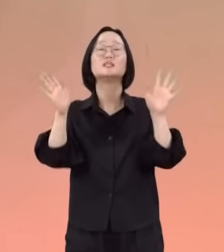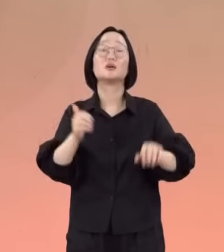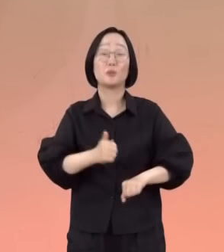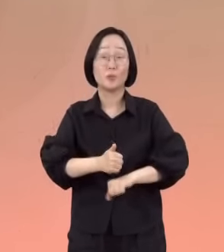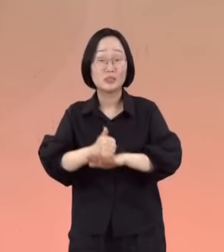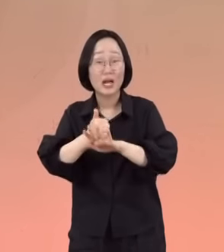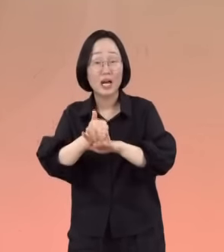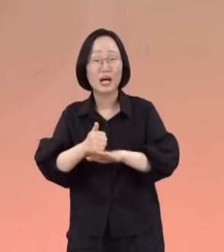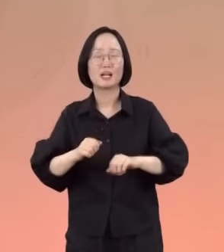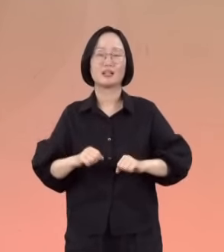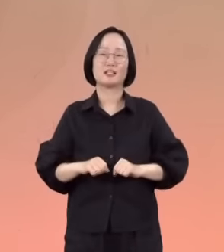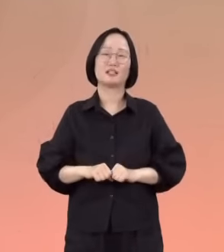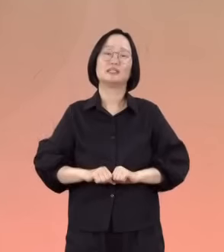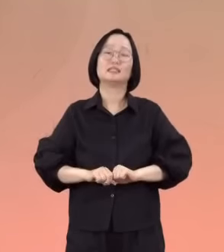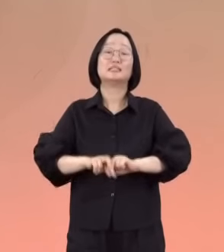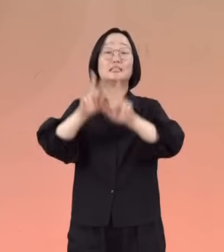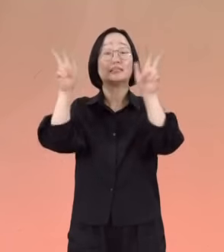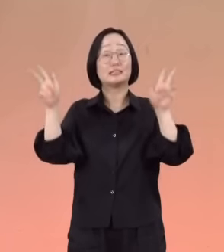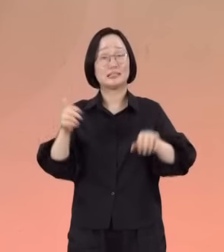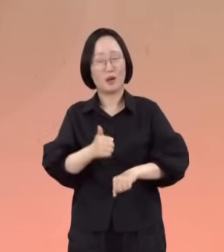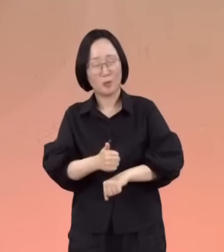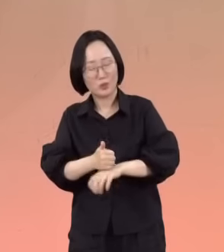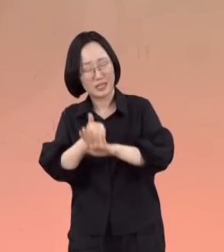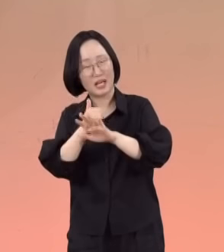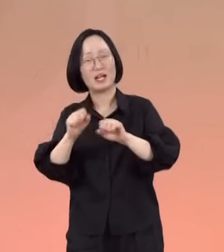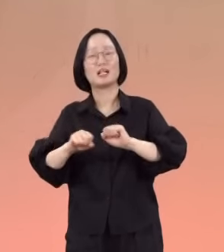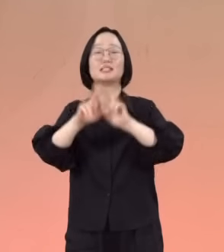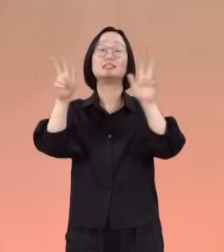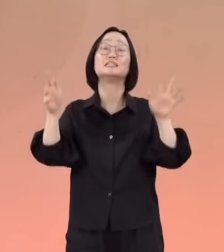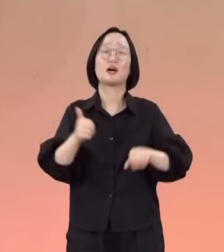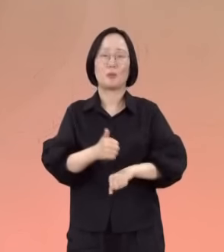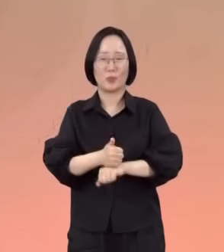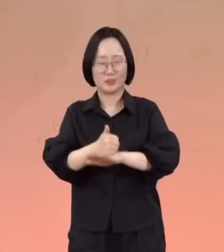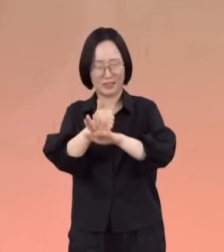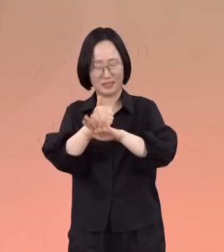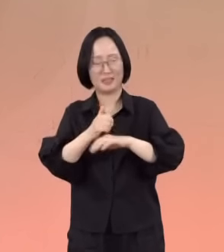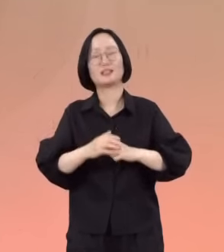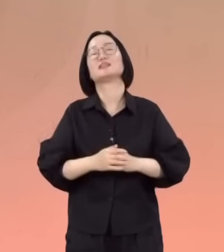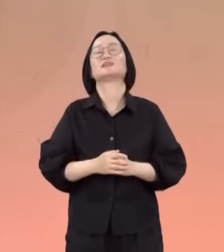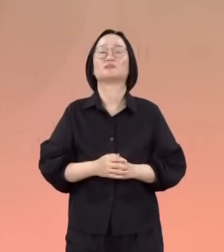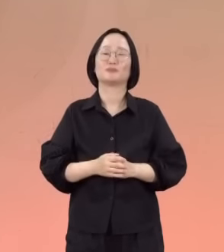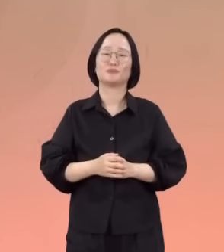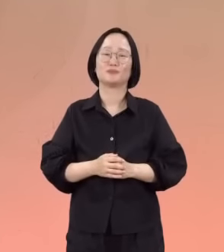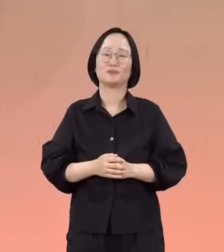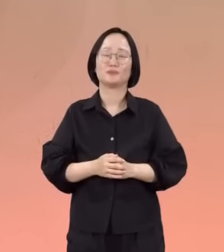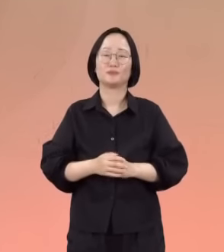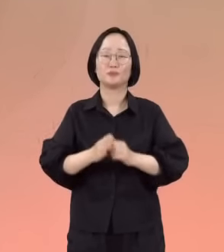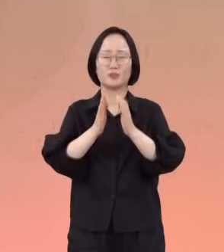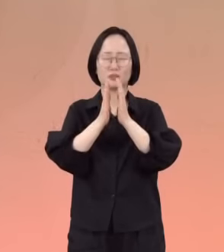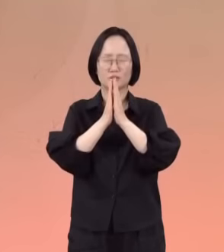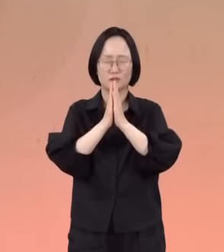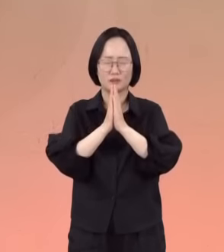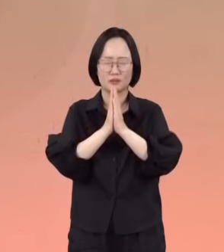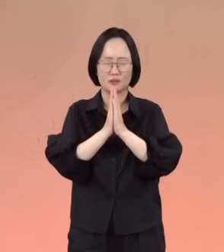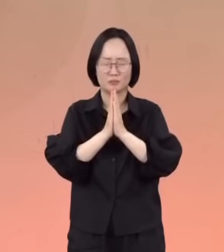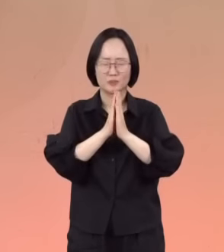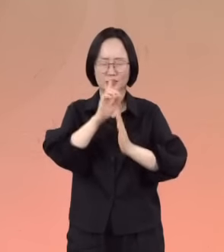관세보살 지장보살님을 원불 보시고 있으면 지장보살 지장보살 염불